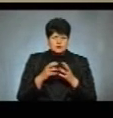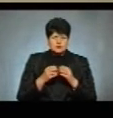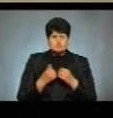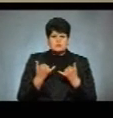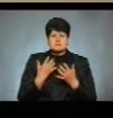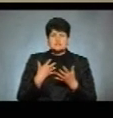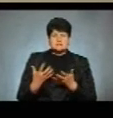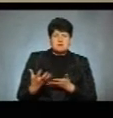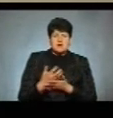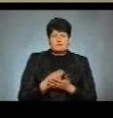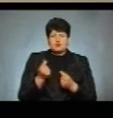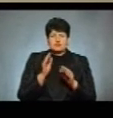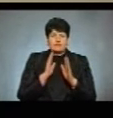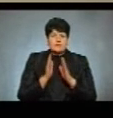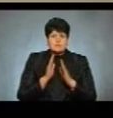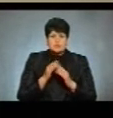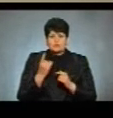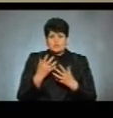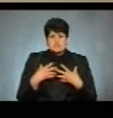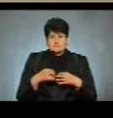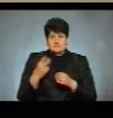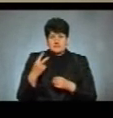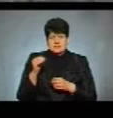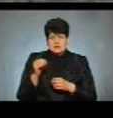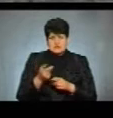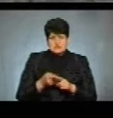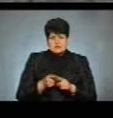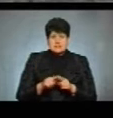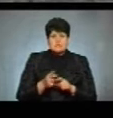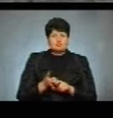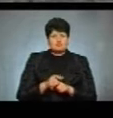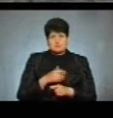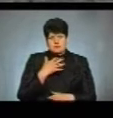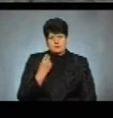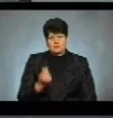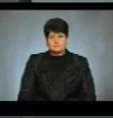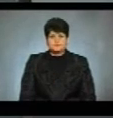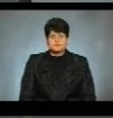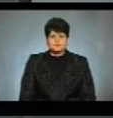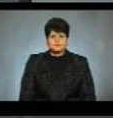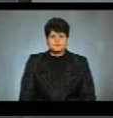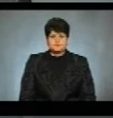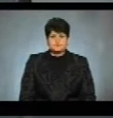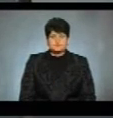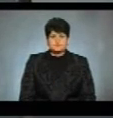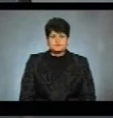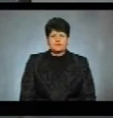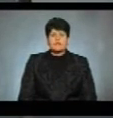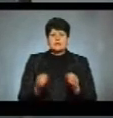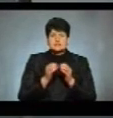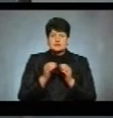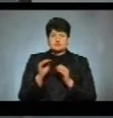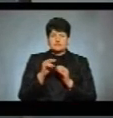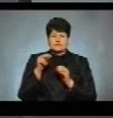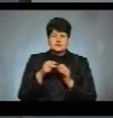публічно кошти в Фейсбуці, тому що для одної сім'ї 20 тисяч – це дуже багато. Анжела Шова, Юрій Багрій, новини. 10